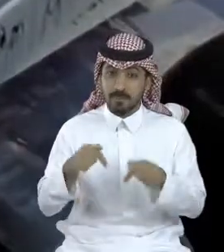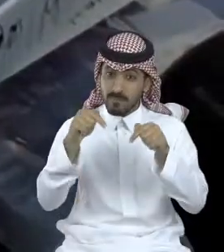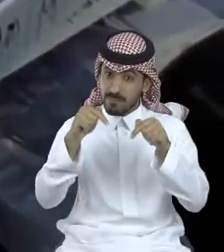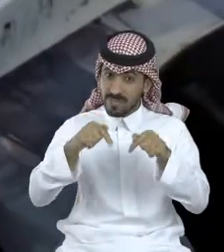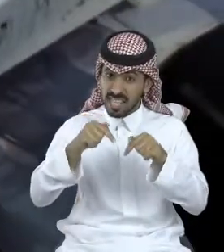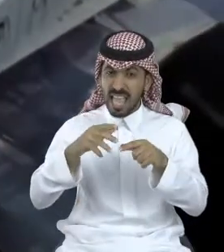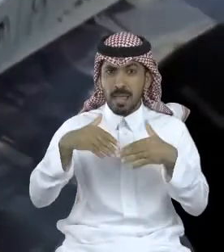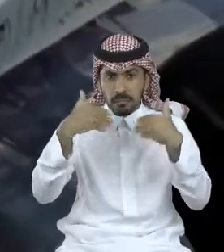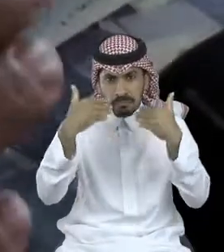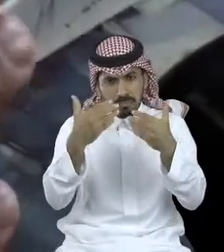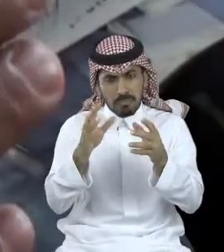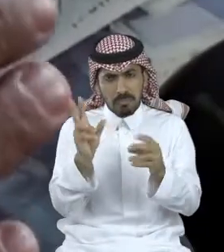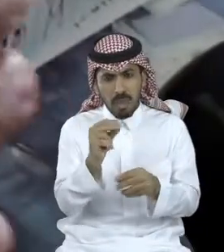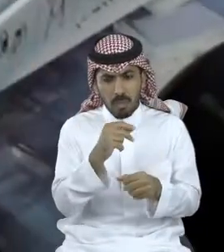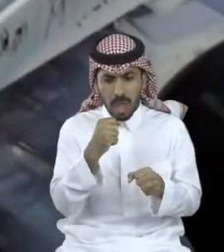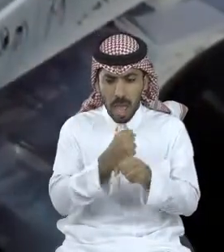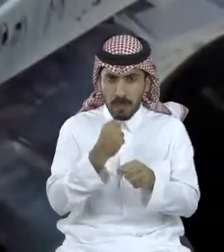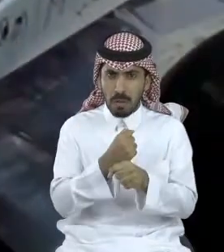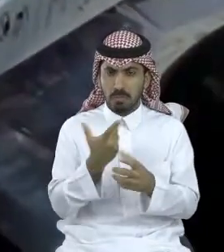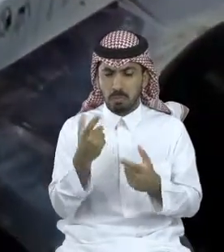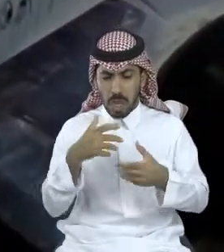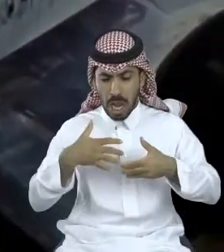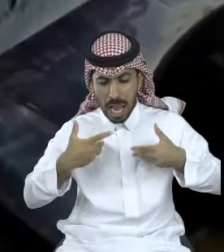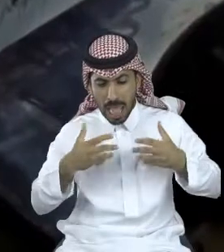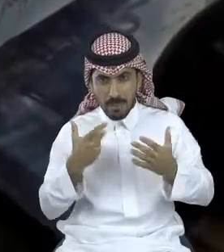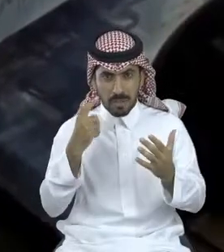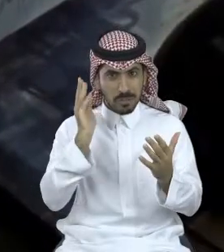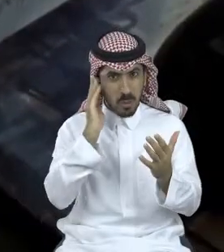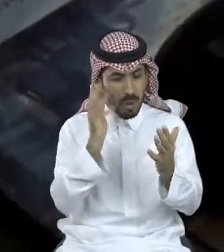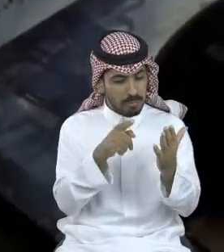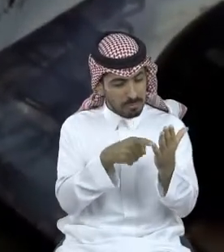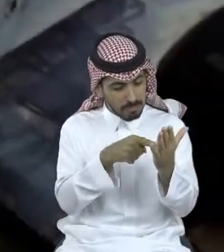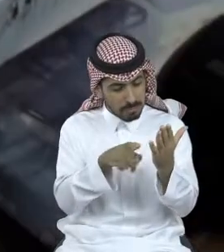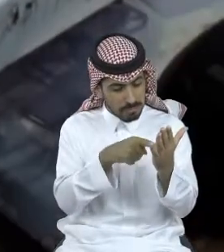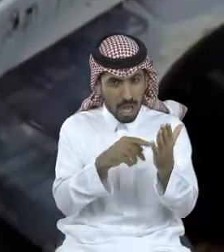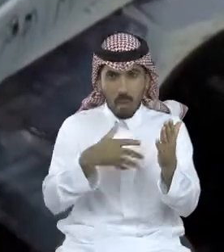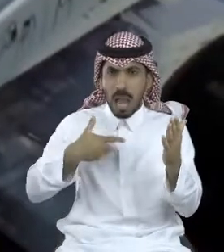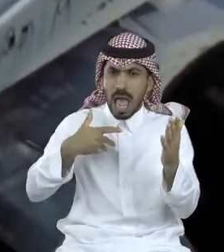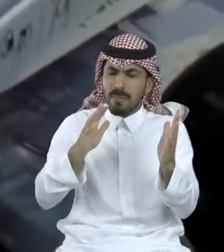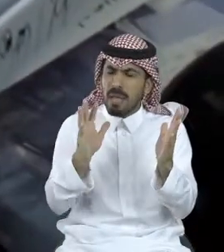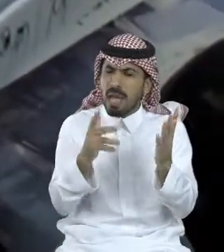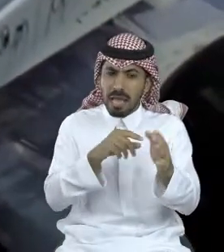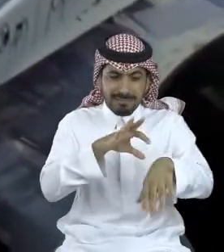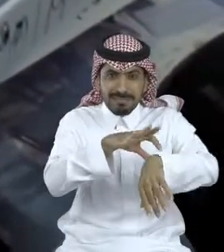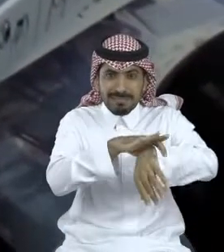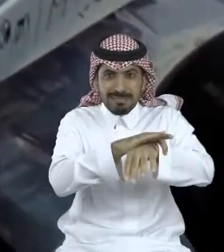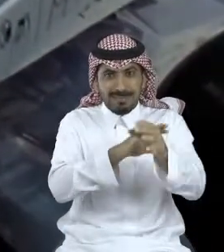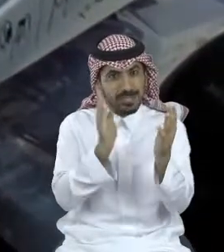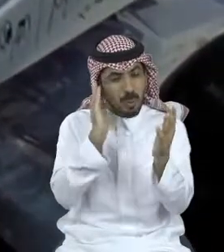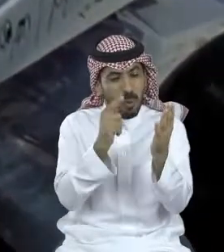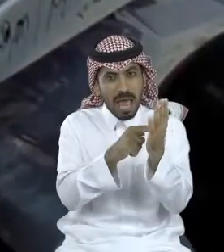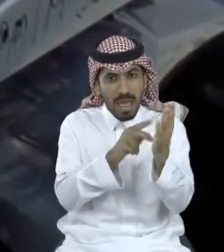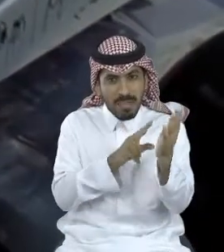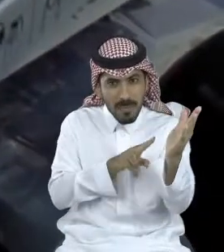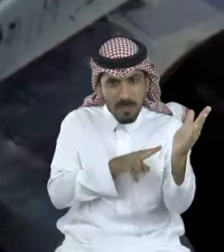وبرضه يصير يعطيك باترن انه كل يوم كم انت قاعد تشتغل في اللعبه هذه، يعني كم تقعد تستخدمها، سواء العاب سواء مشي اشياء زي كذا. الكالوريز اللي